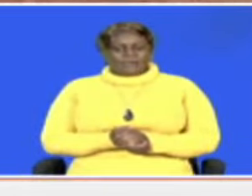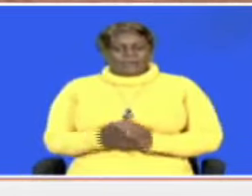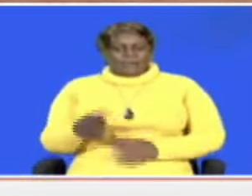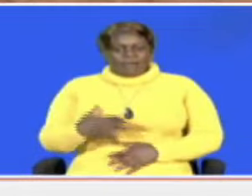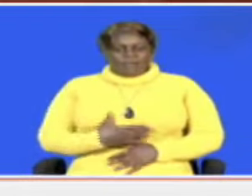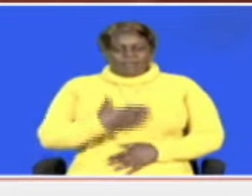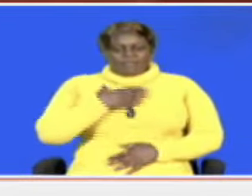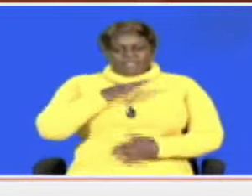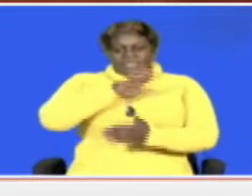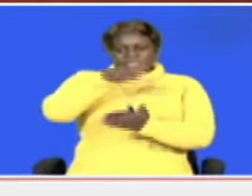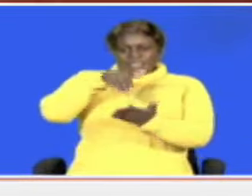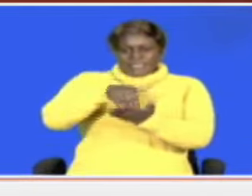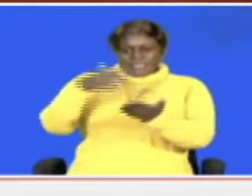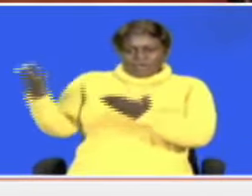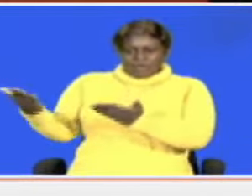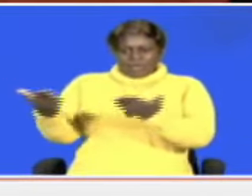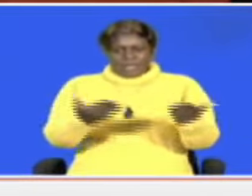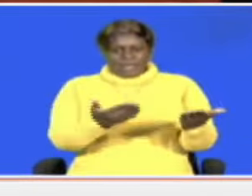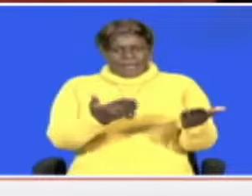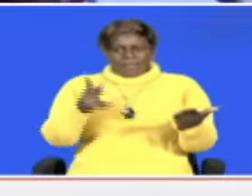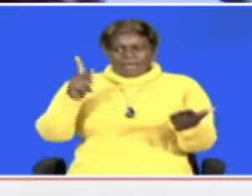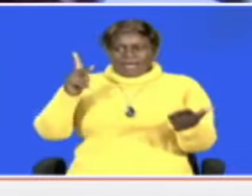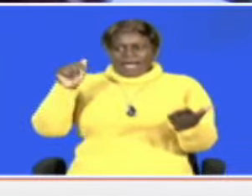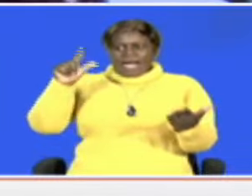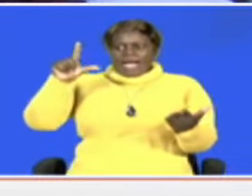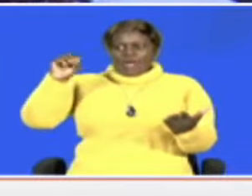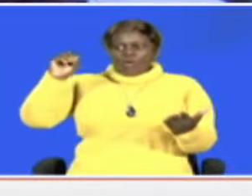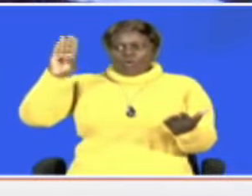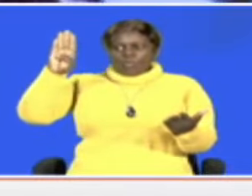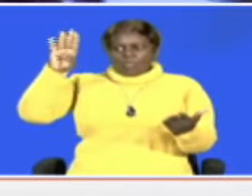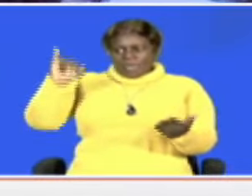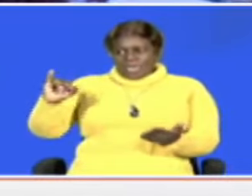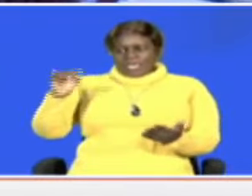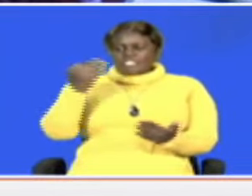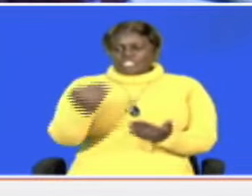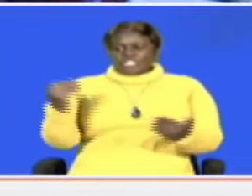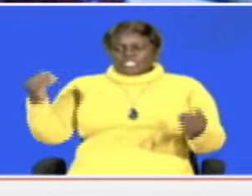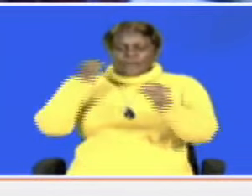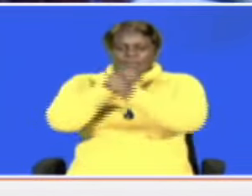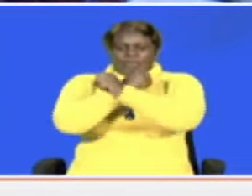Ziara katika kituo cha mapokezi cha Kalobeyei, ofisi ya ulinzi wa watoto.